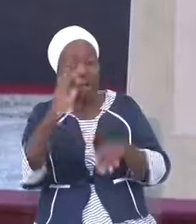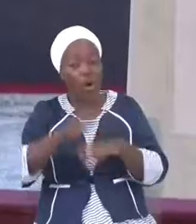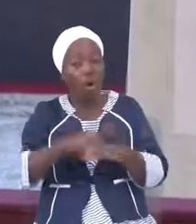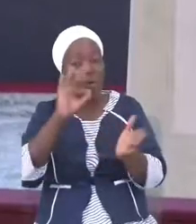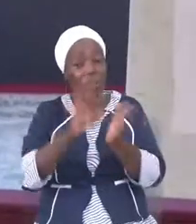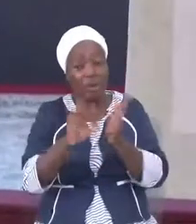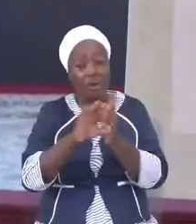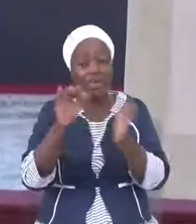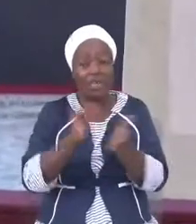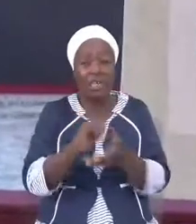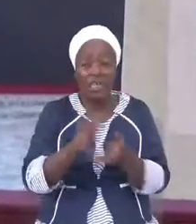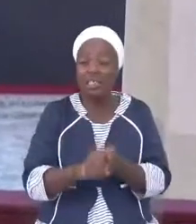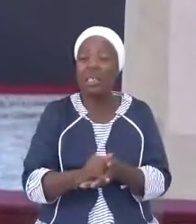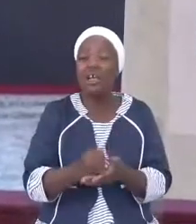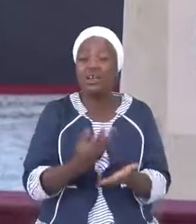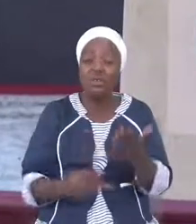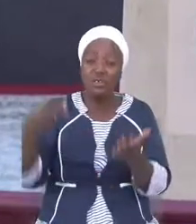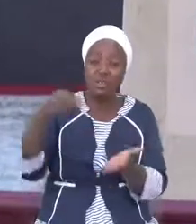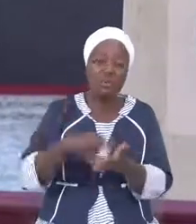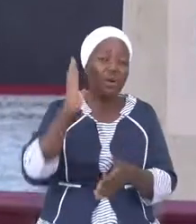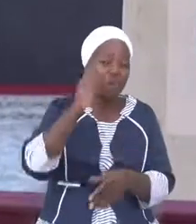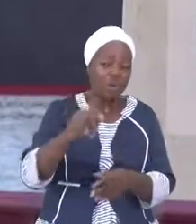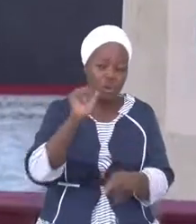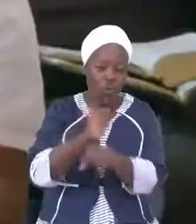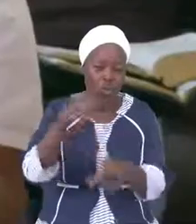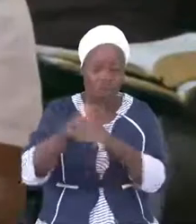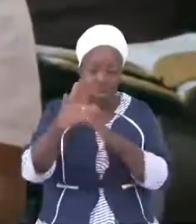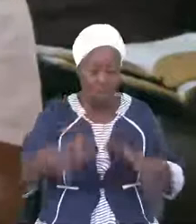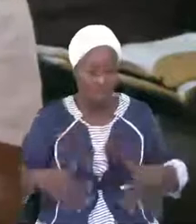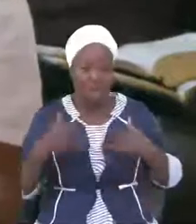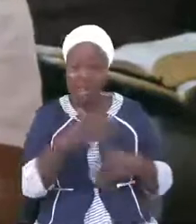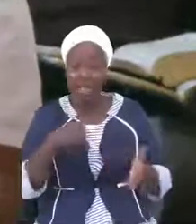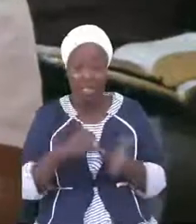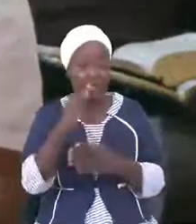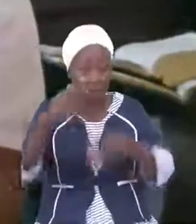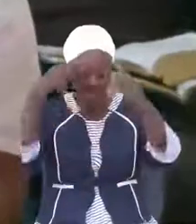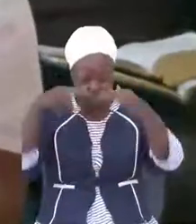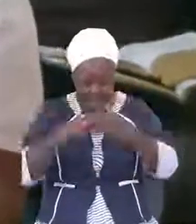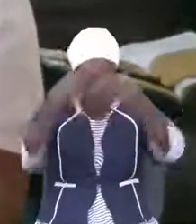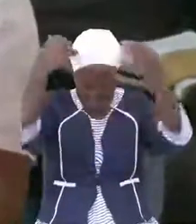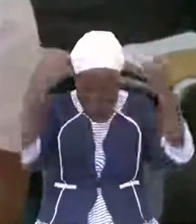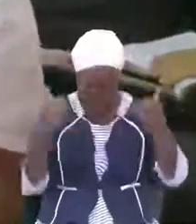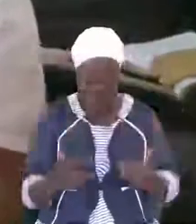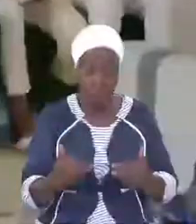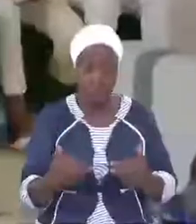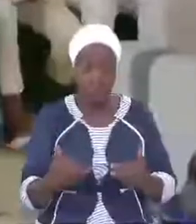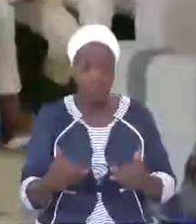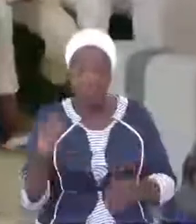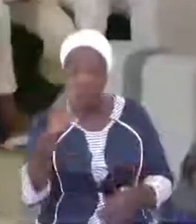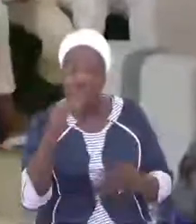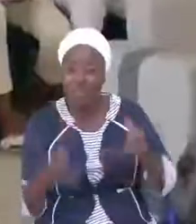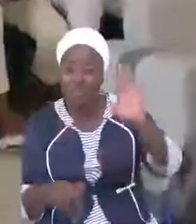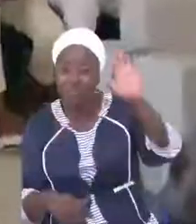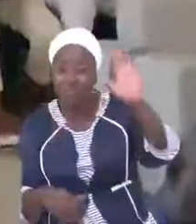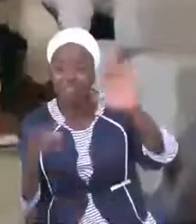cette résurrection agira dans votre vie. Et cela va commencer maintenant. Où êtes-vous?